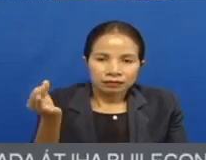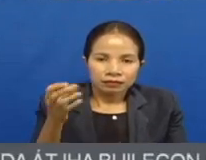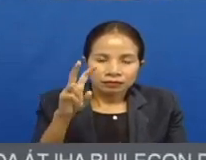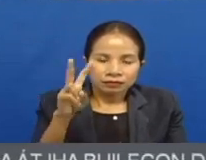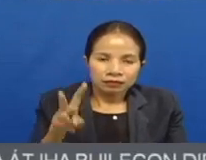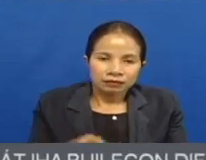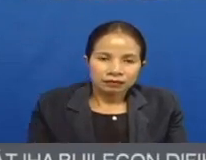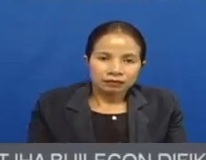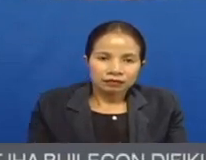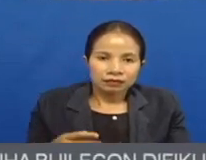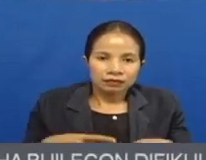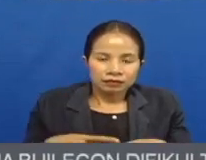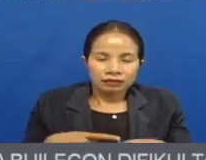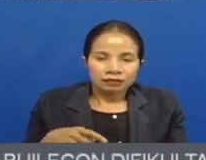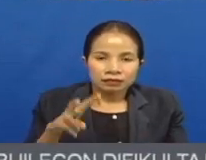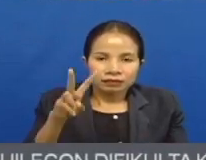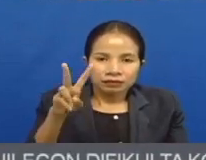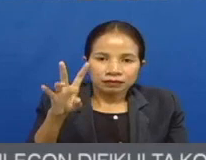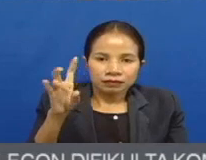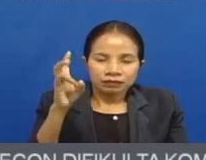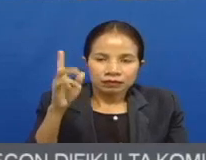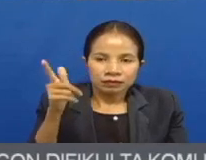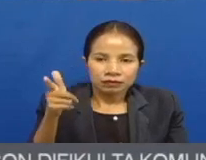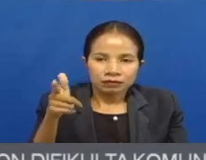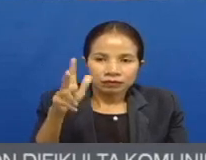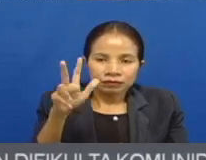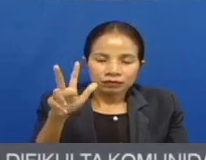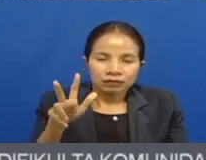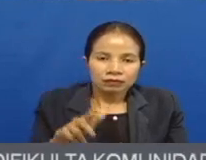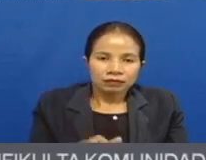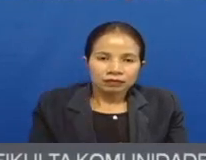692, diaria 723,